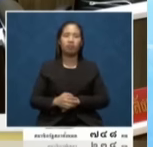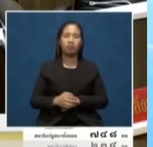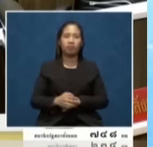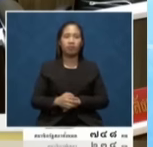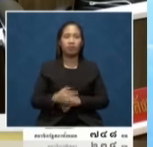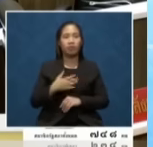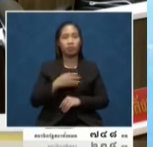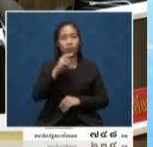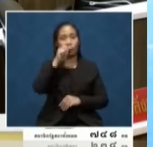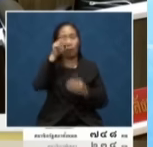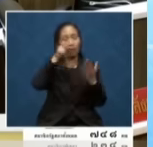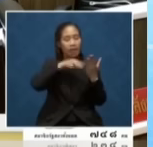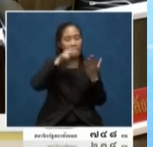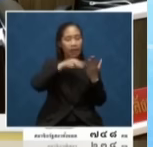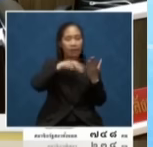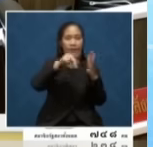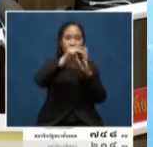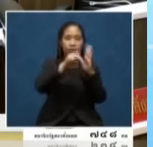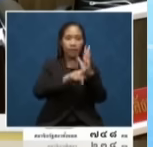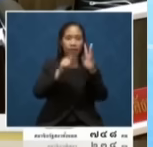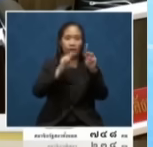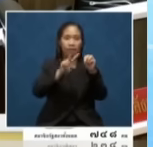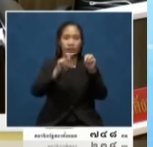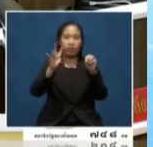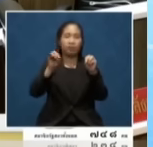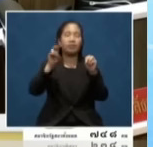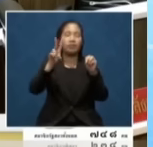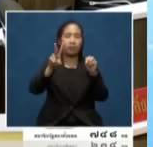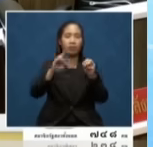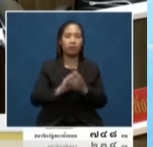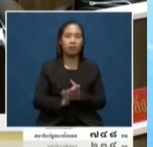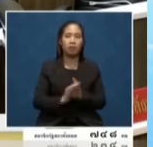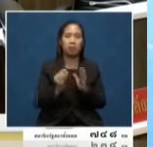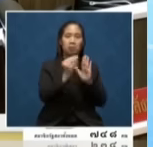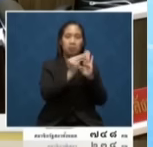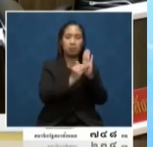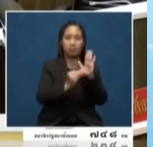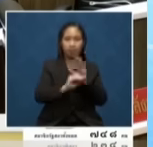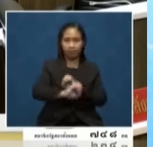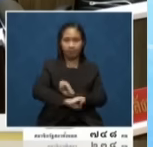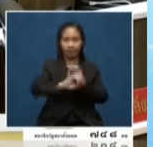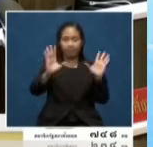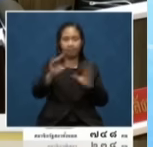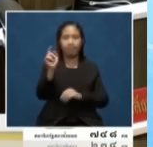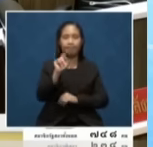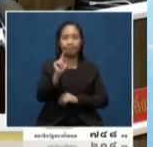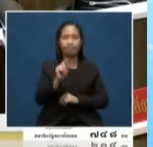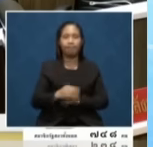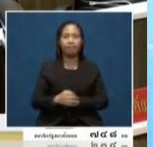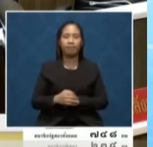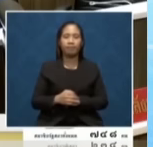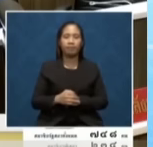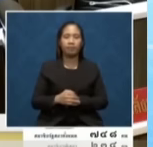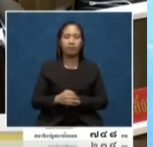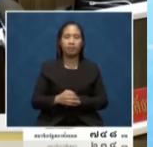ลุงป้อมอะไรแต่ต้องดึงเพื่อไทยมาครับเพราะอะไรฮะเพราะถ้าฝั่งนั้นมี 188เสียงไม่พอเลยเป็น